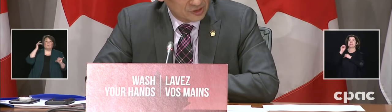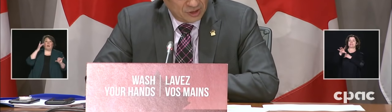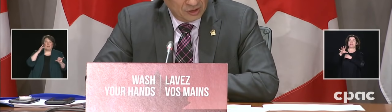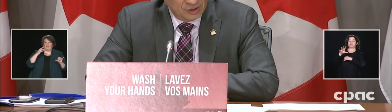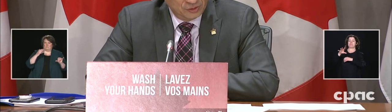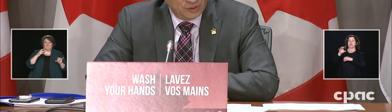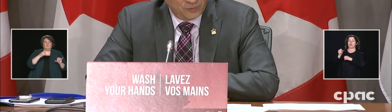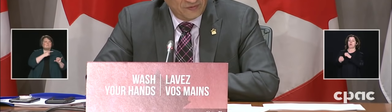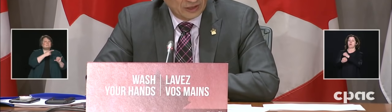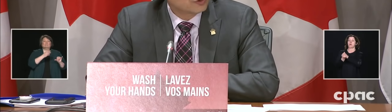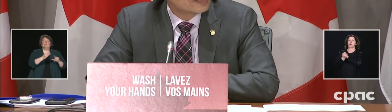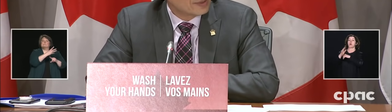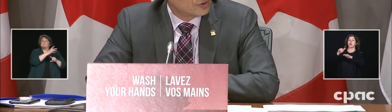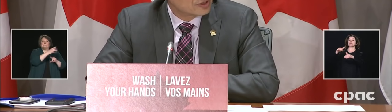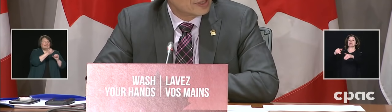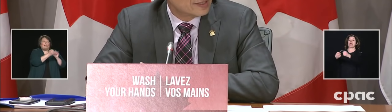1